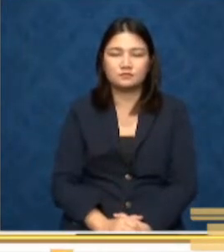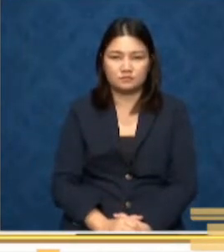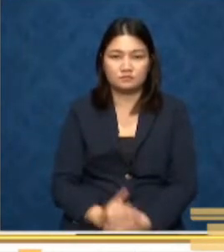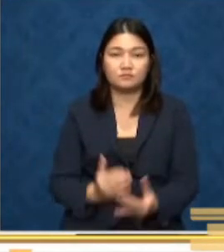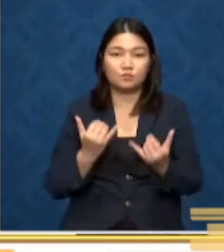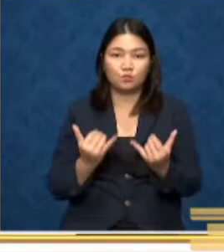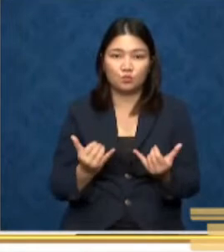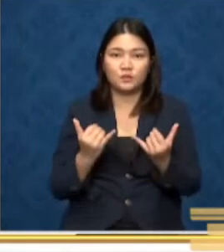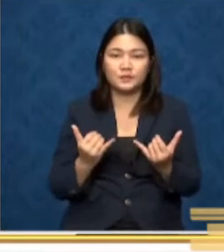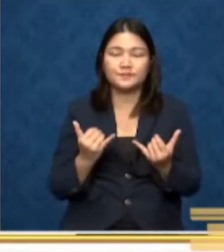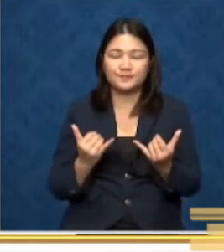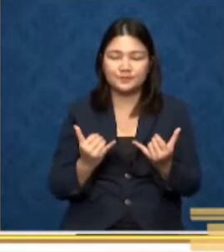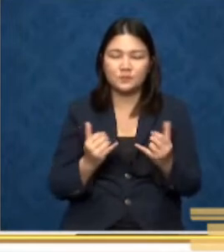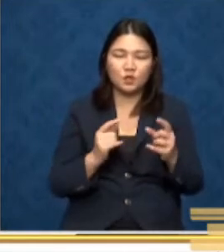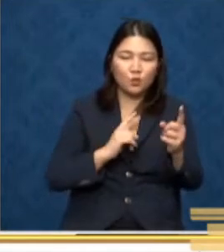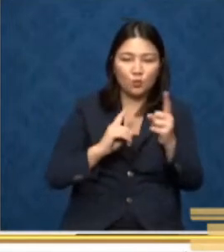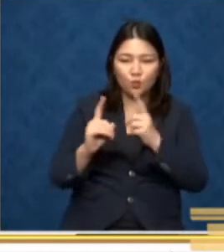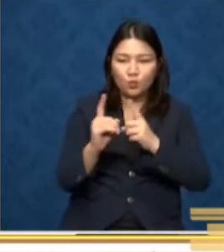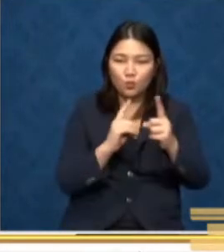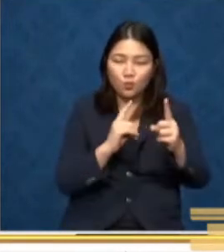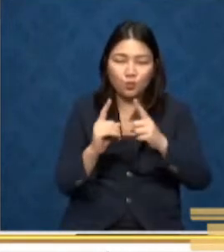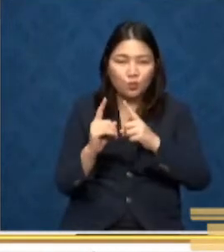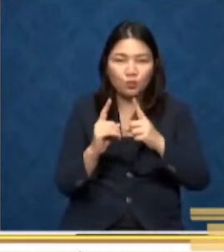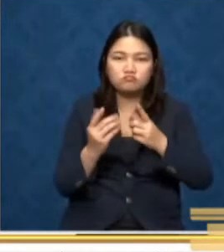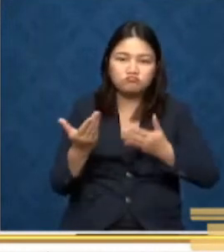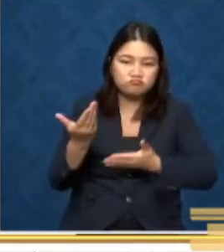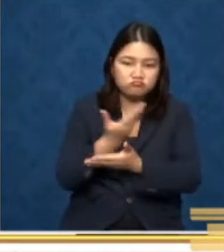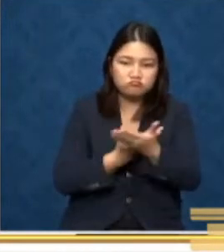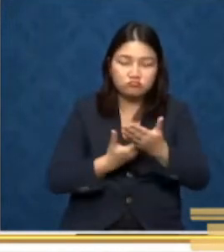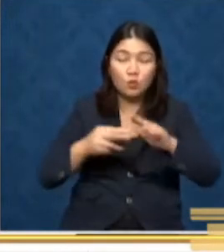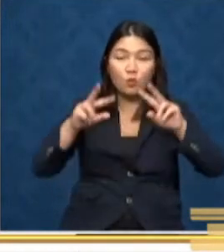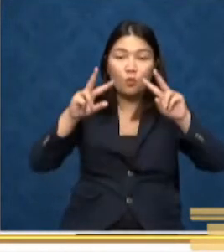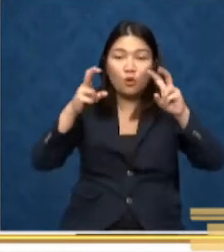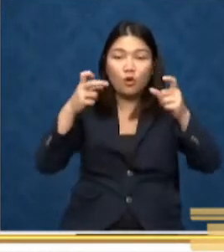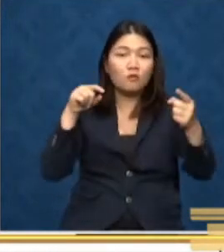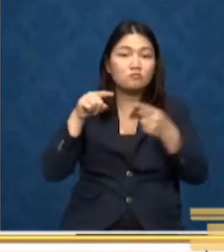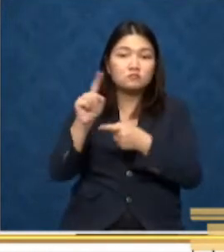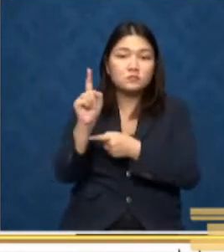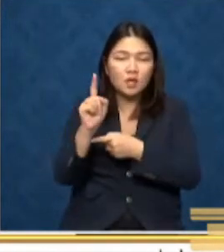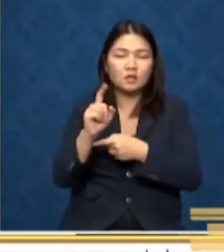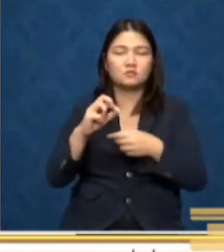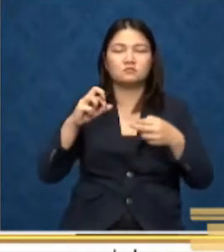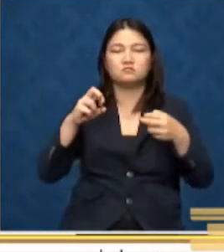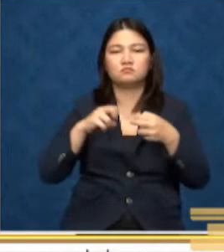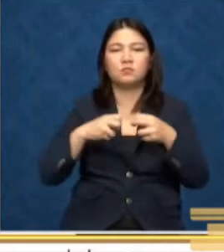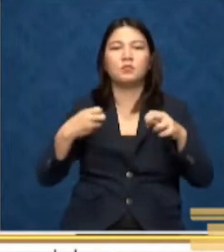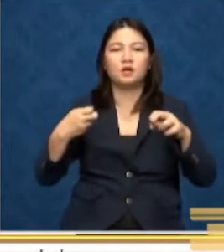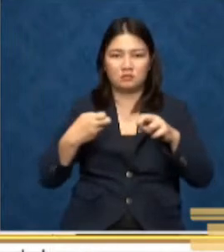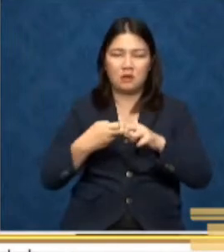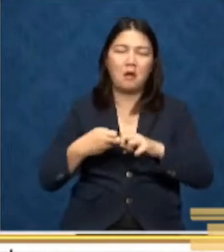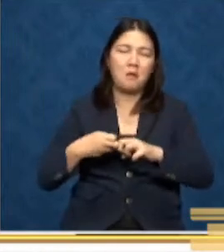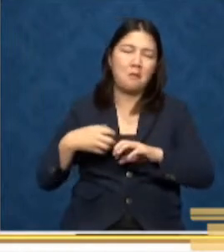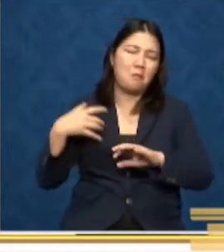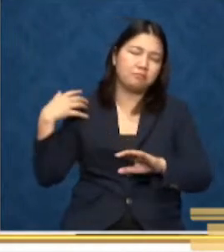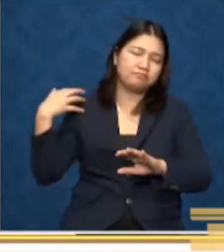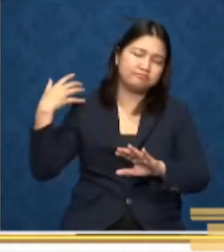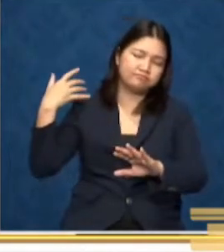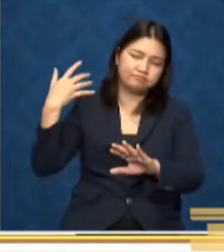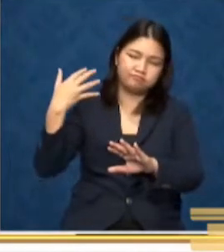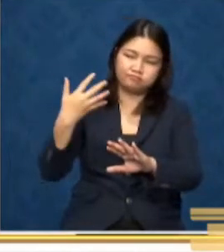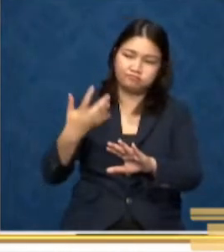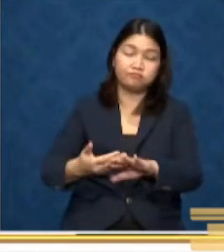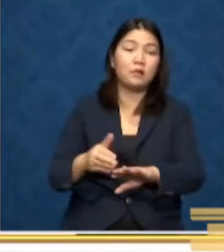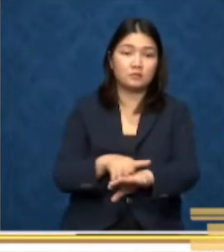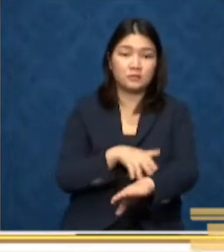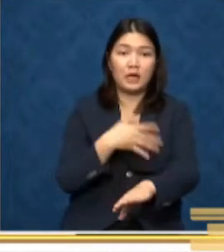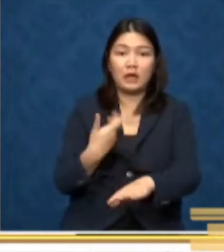พูดคุยถึงปัญหาของประเทศไทยที่สั่งสมหมักหมมมานานโดยเ